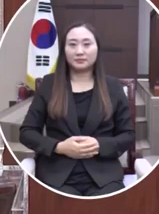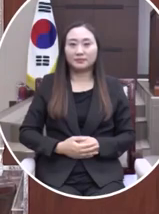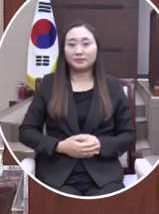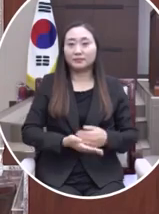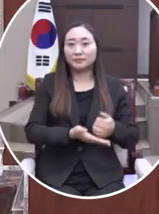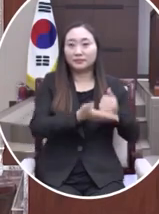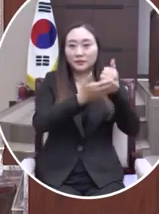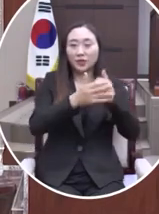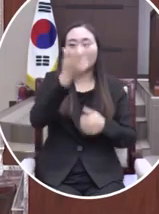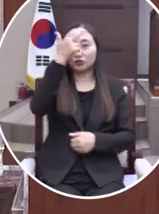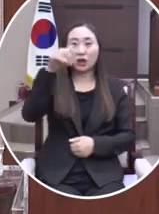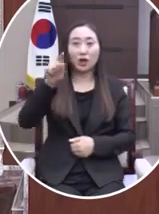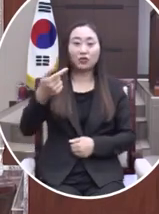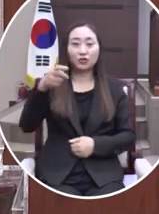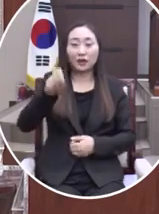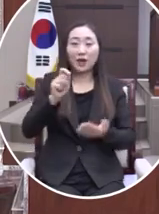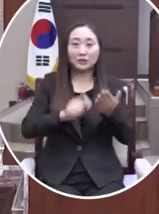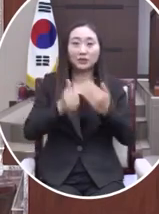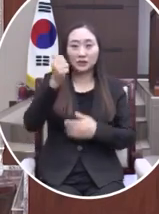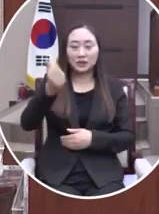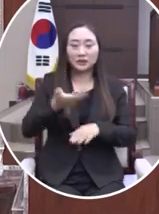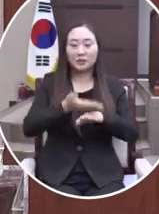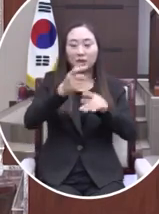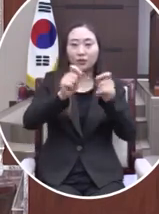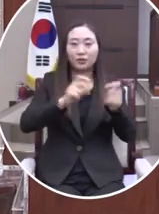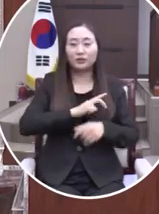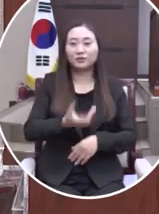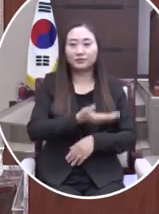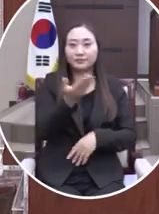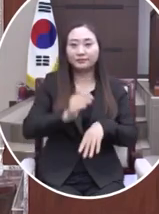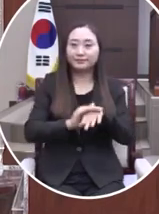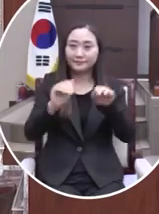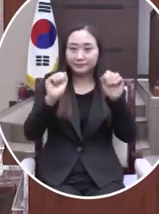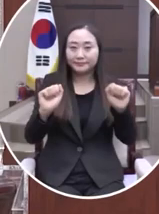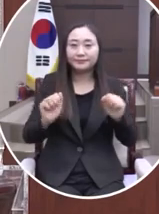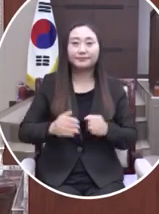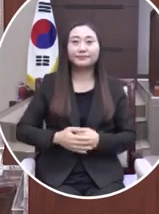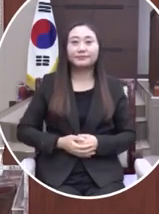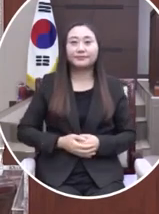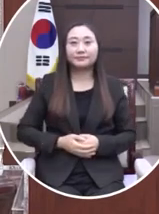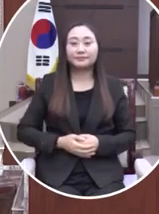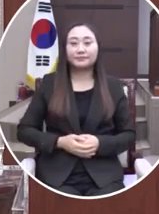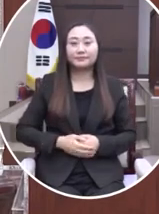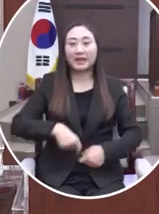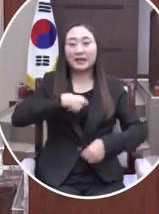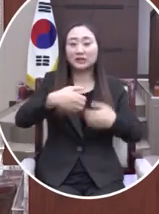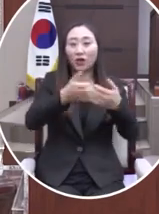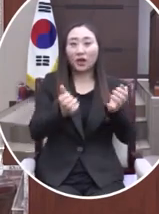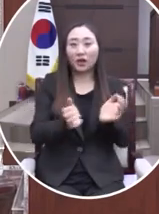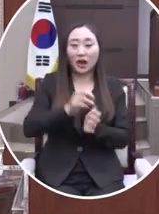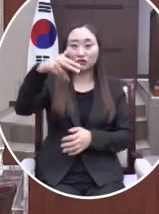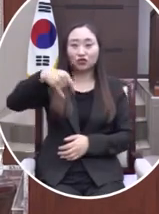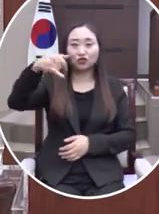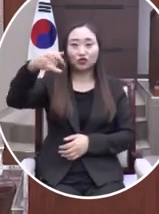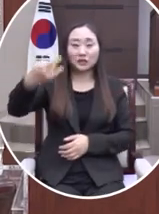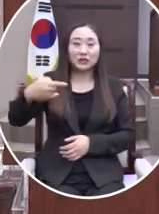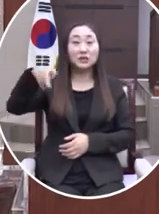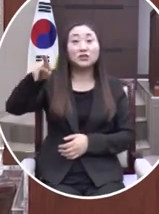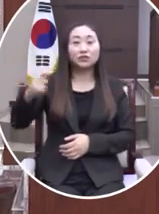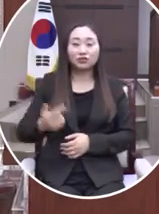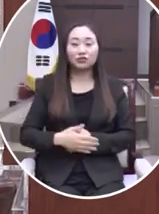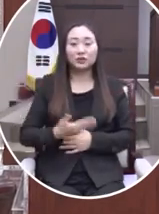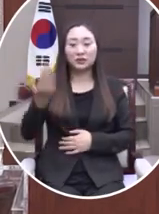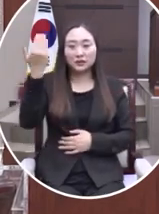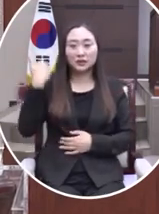네, 존경하는 최은남 부장님, 선배 동료 의원 여러분 안녕하십니까. 정의당 주기준 의원입니다. 지난